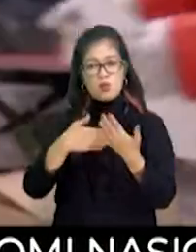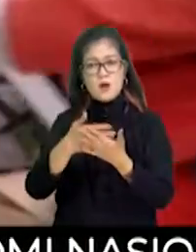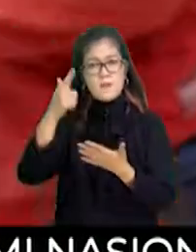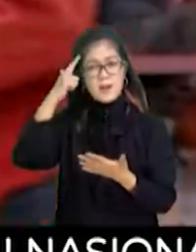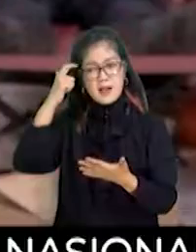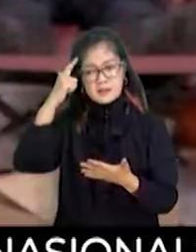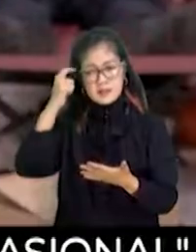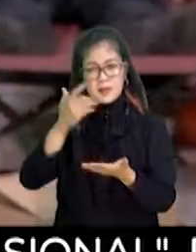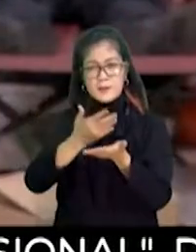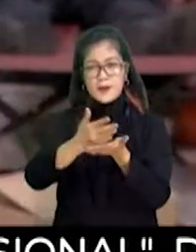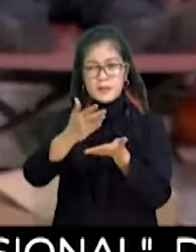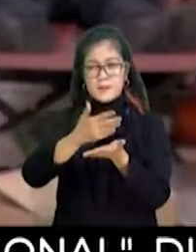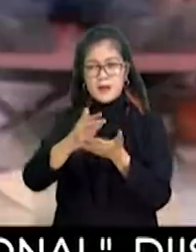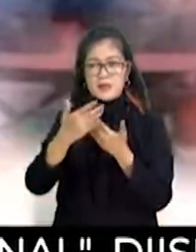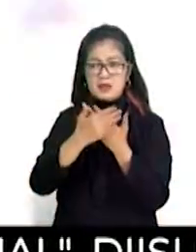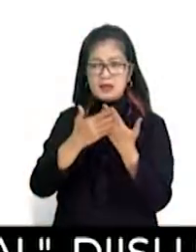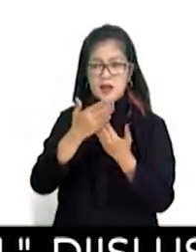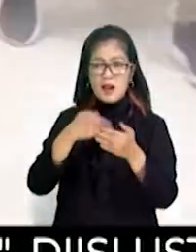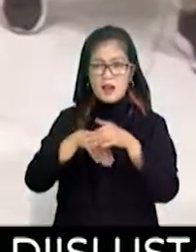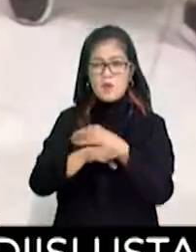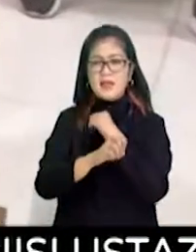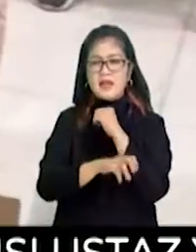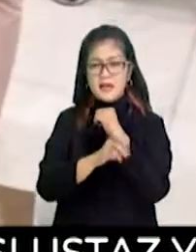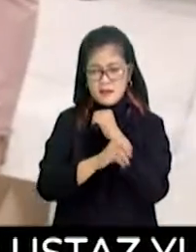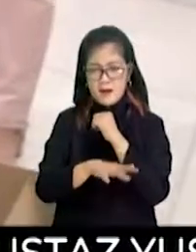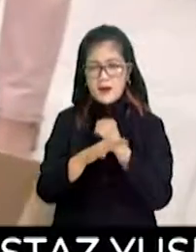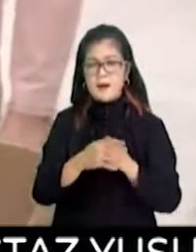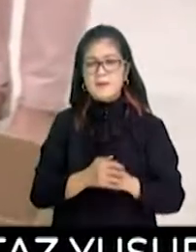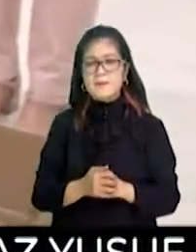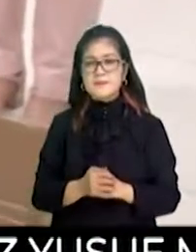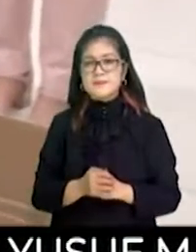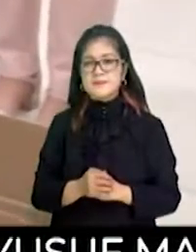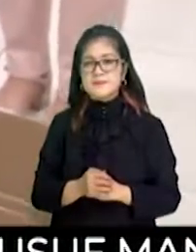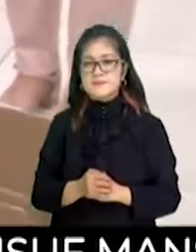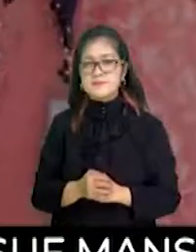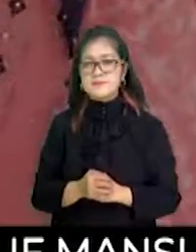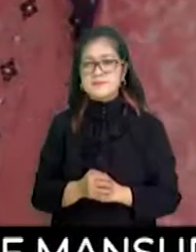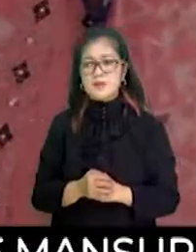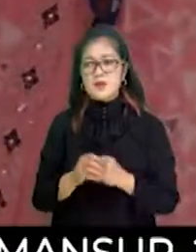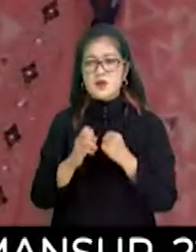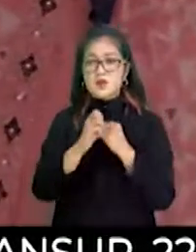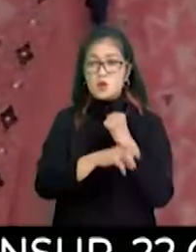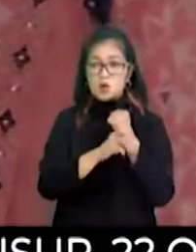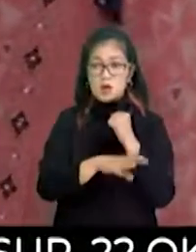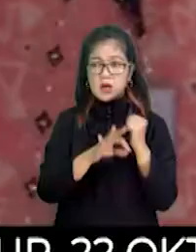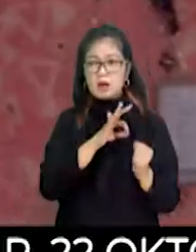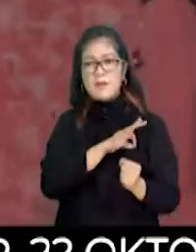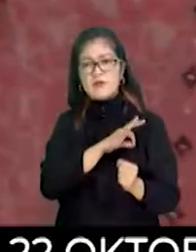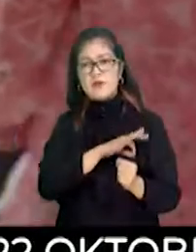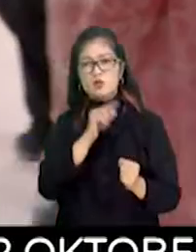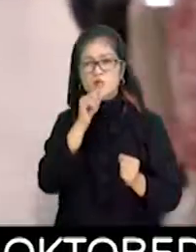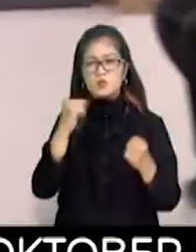untuk berbagi kasih melalui darah yang mereka miliki tidak hanya berbagi darah donor darah juga bermanfaat bagi kesehatan